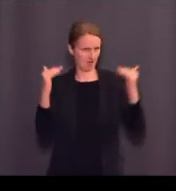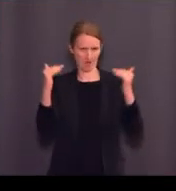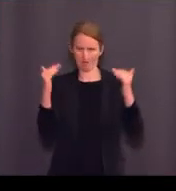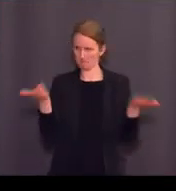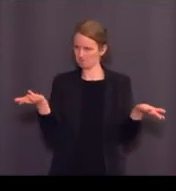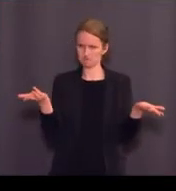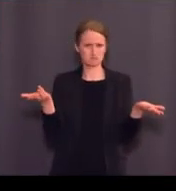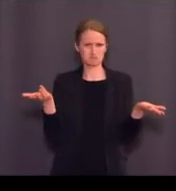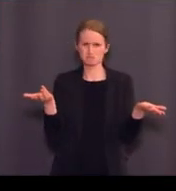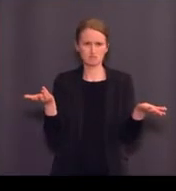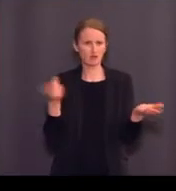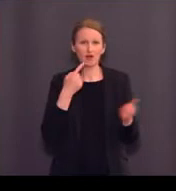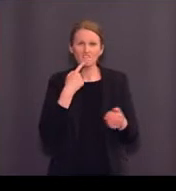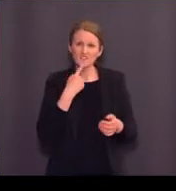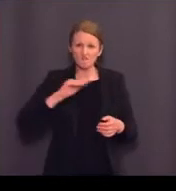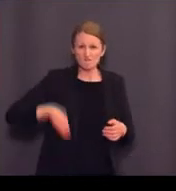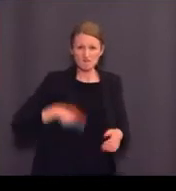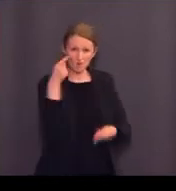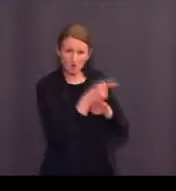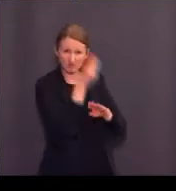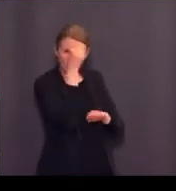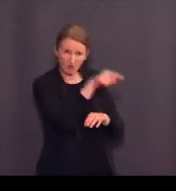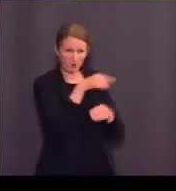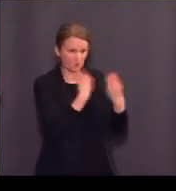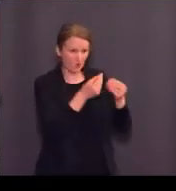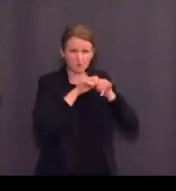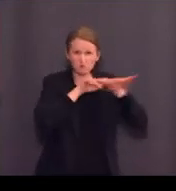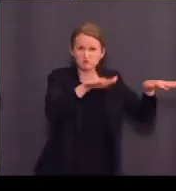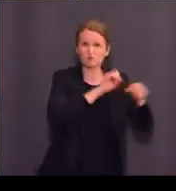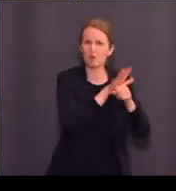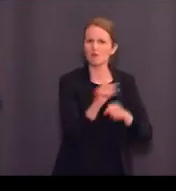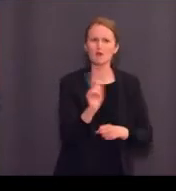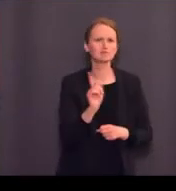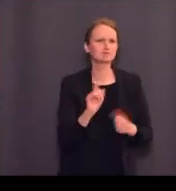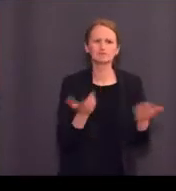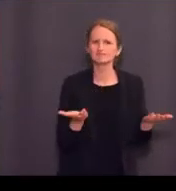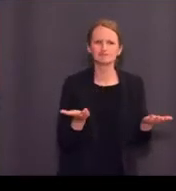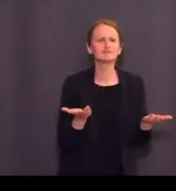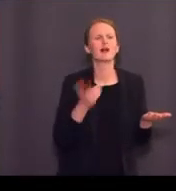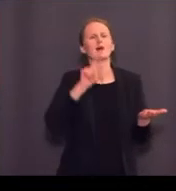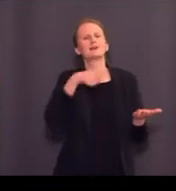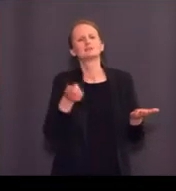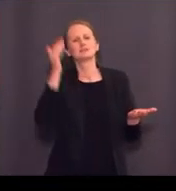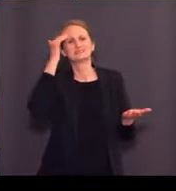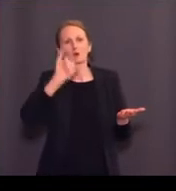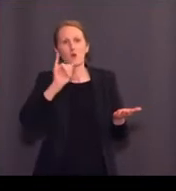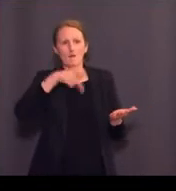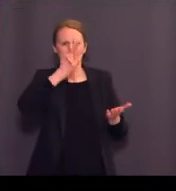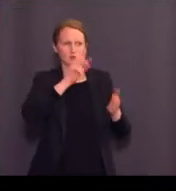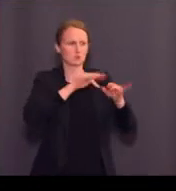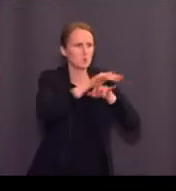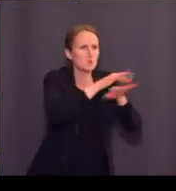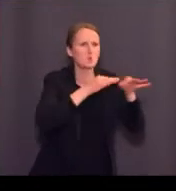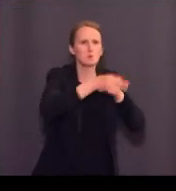qu'un foyer de contamination. Ça n'empêche pas, bien sûr, que par le volume de personnes, enfants et enseignants qui s'y trouvent, elles puissent